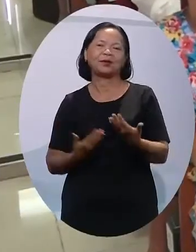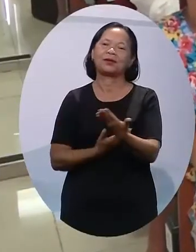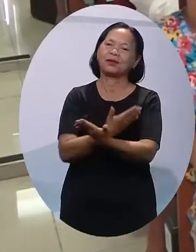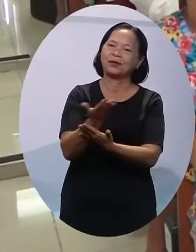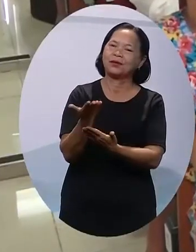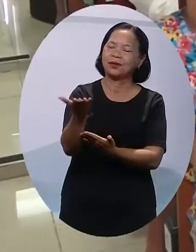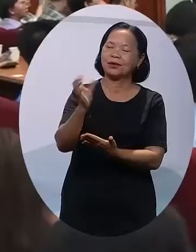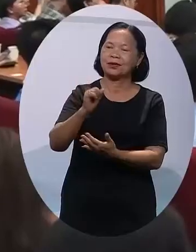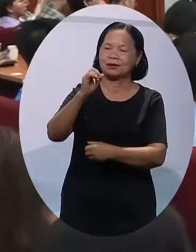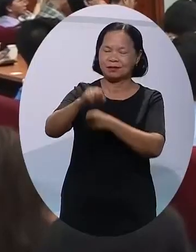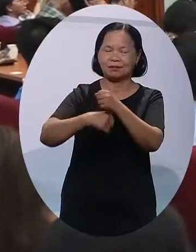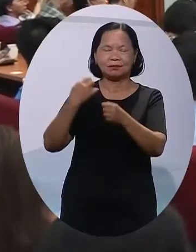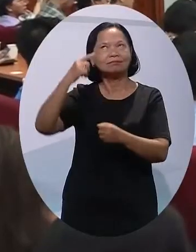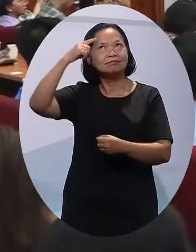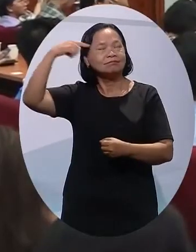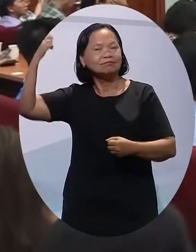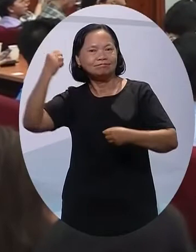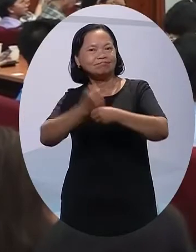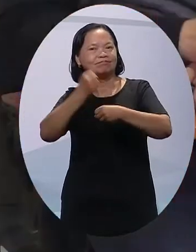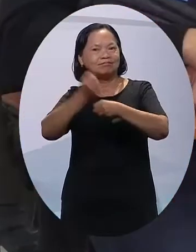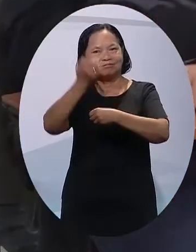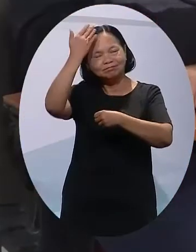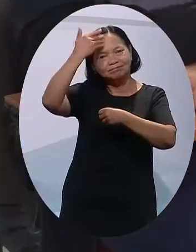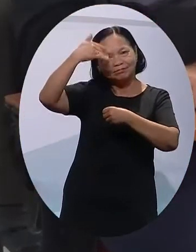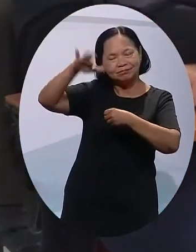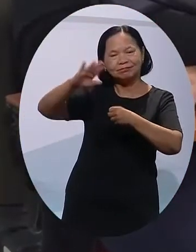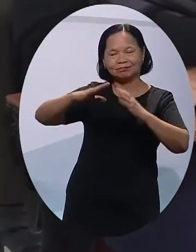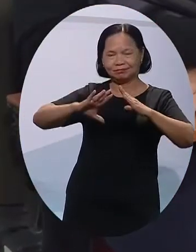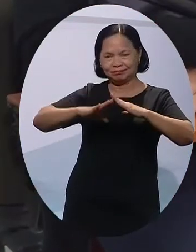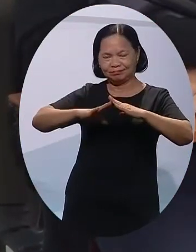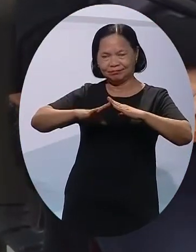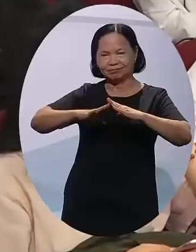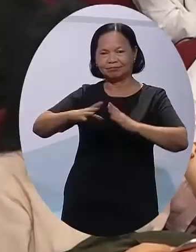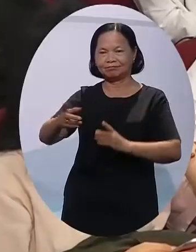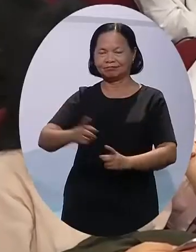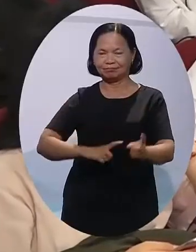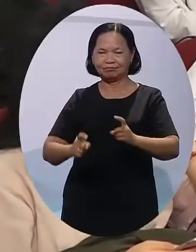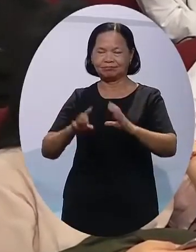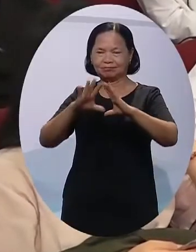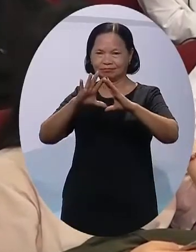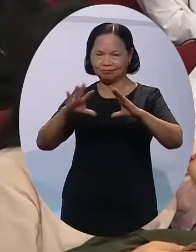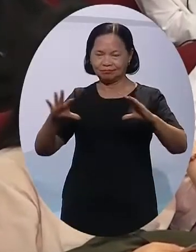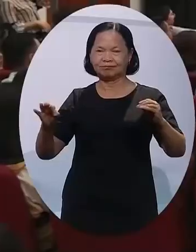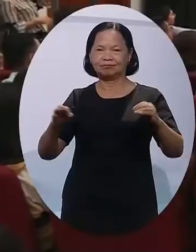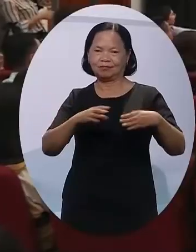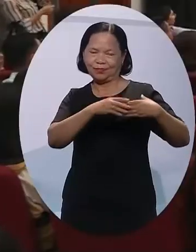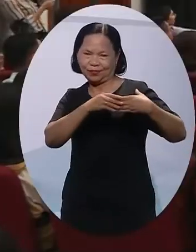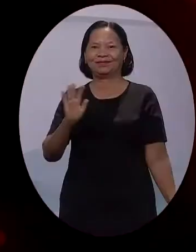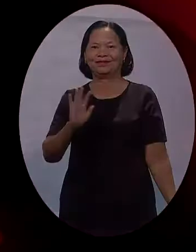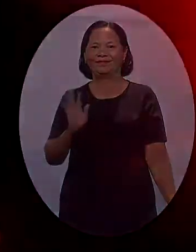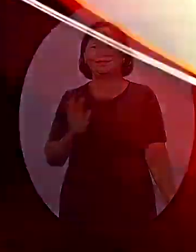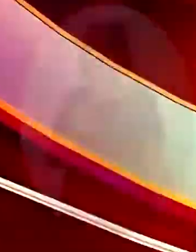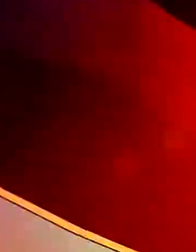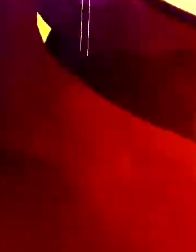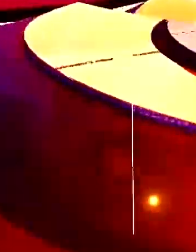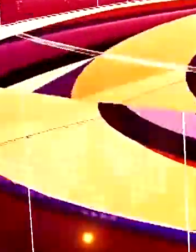cho sinh viên năm cuối có ý tưởng khởi nghiệp và khởi sự kinh doanh được các doanh nhân hay quản lý cấp cao ở các công ty, tập đoàn dìu dắt và cố vấn.